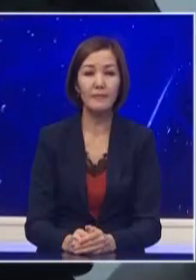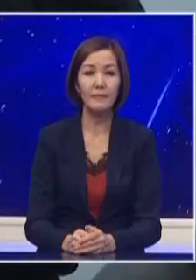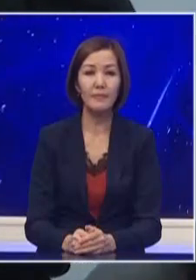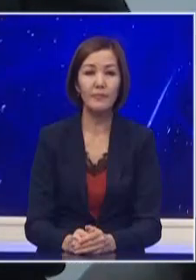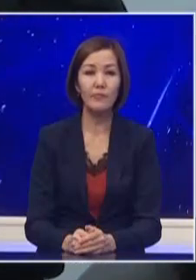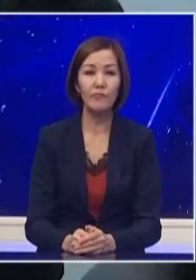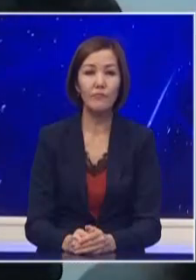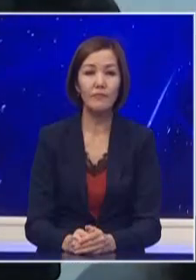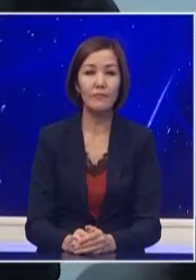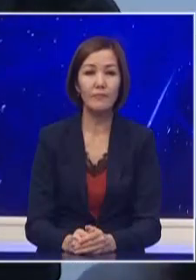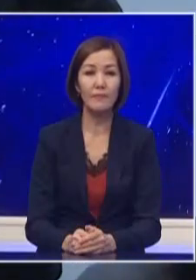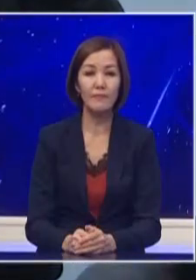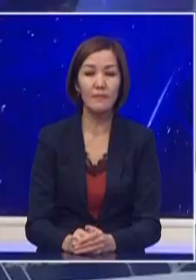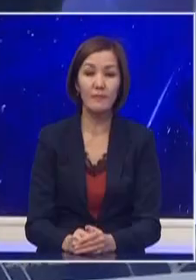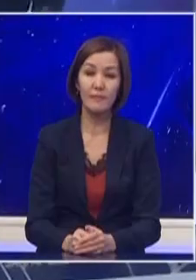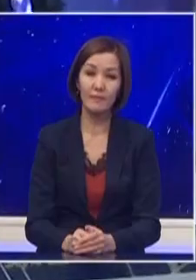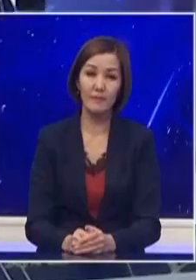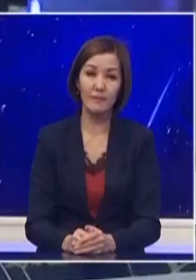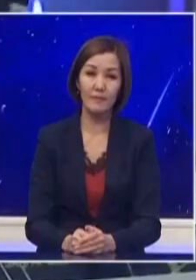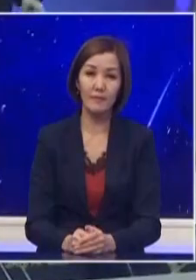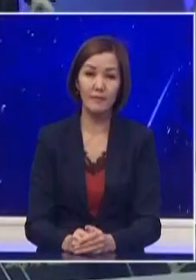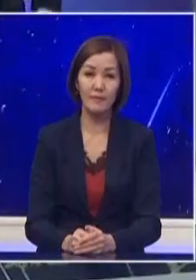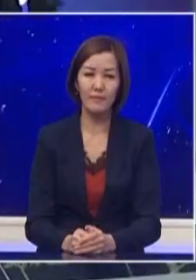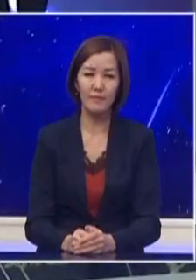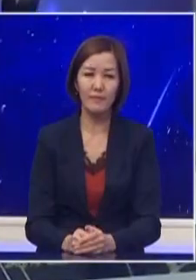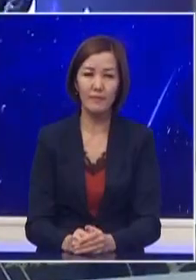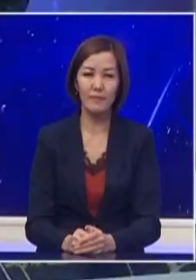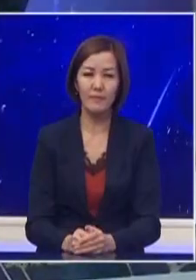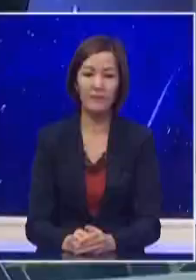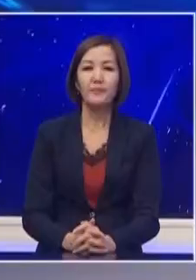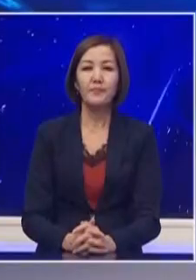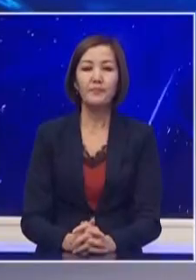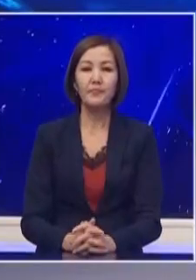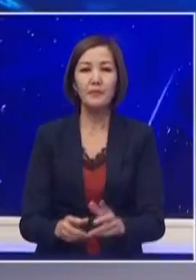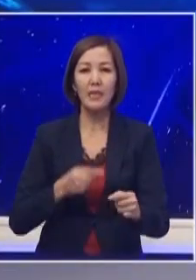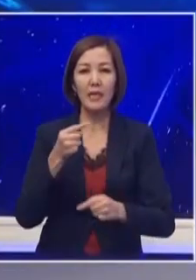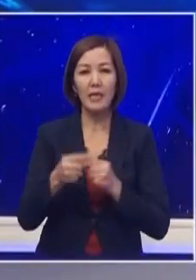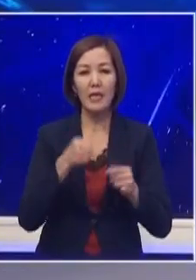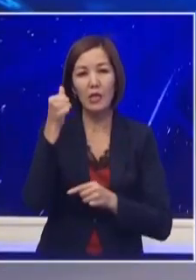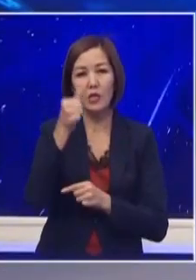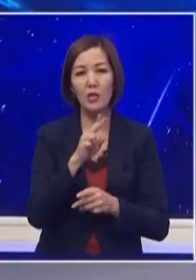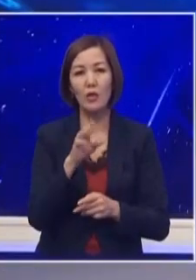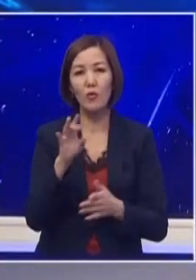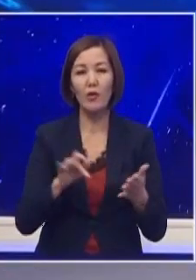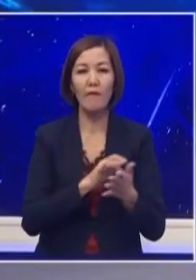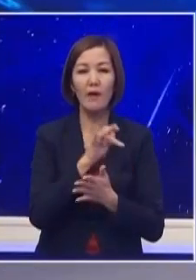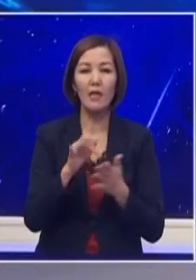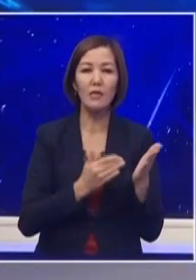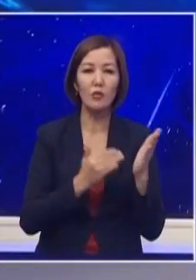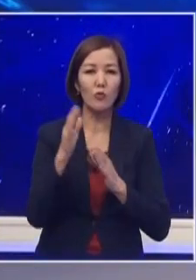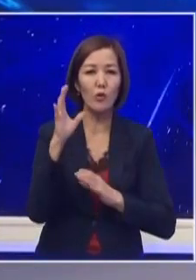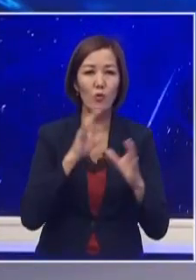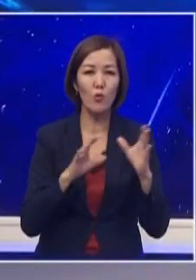Ақбота Оралғызы, Айсұлу Жандосова, Ержан Дүйсен, Жетісу телеарнасы, Алматы облысынан. Келер жылы Қонаев қаласына жоғары